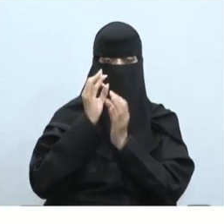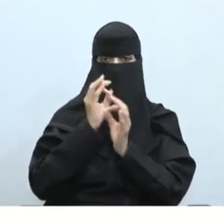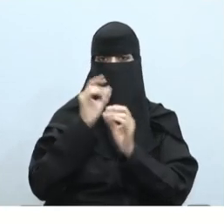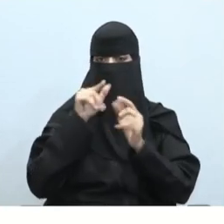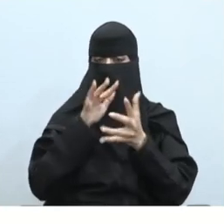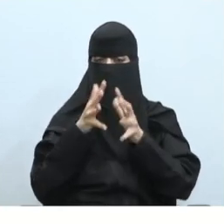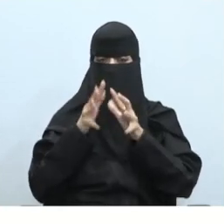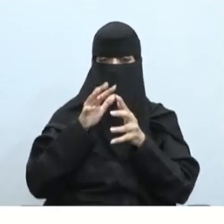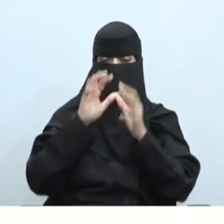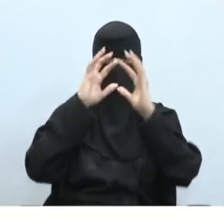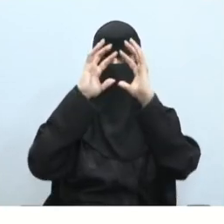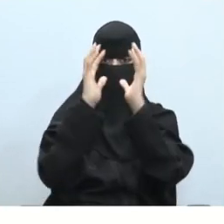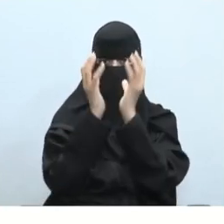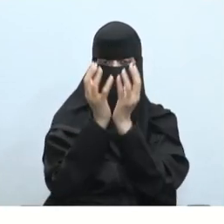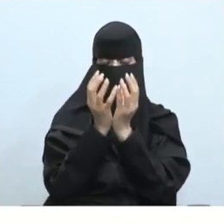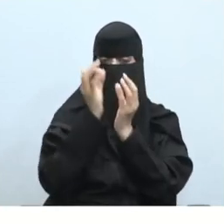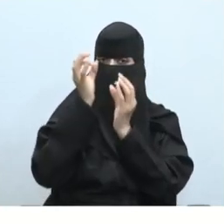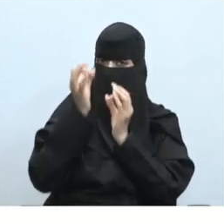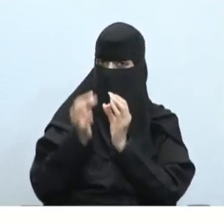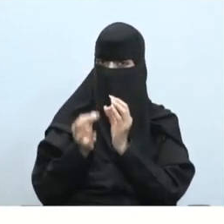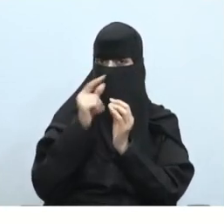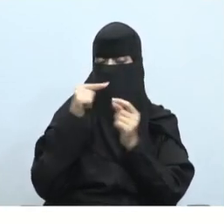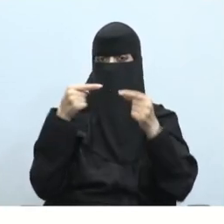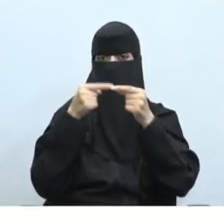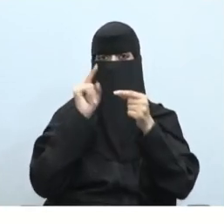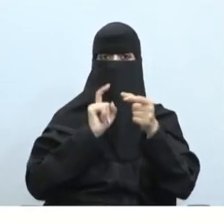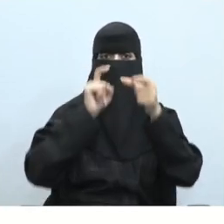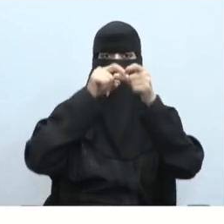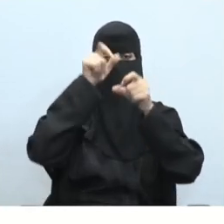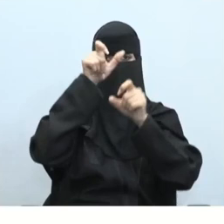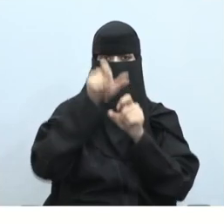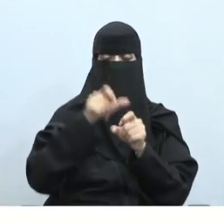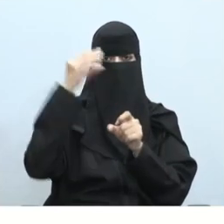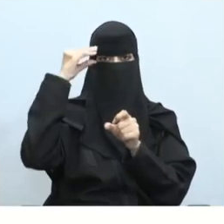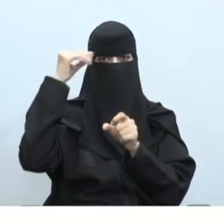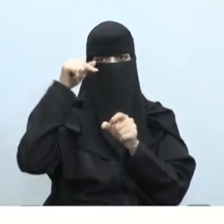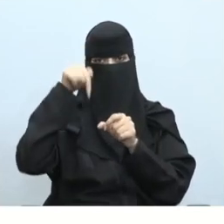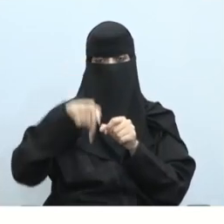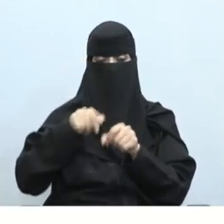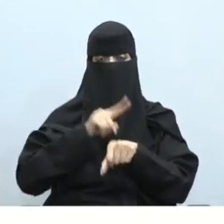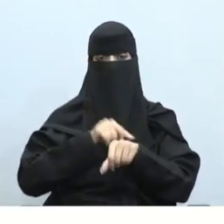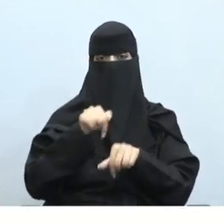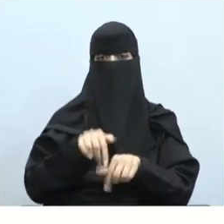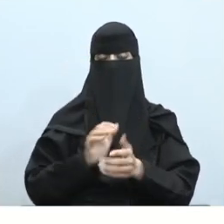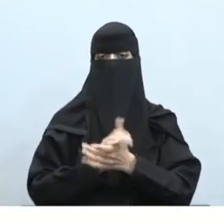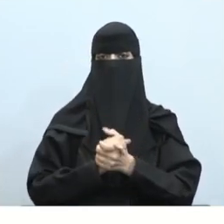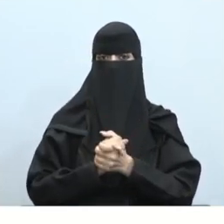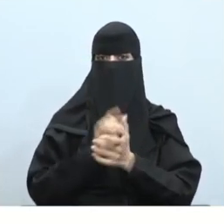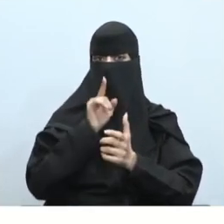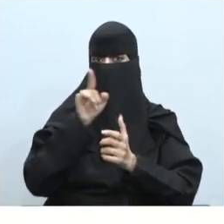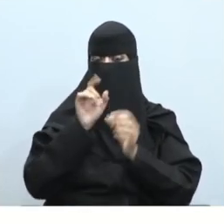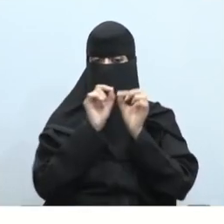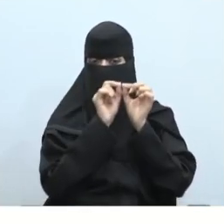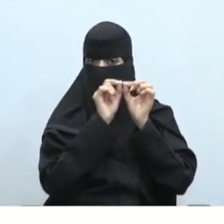لشكل الارض الحقيقي الذي توصل اليه العلماء في عصرنا الحالي وهي